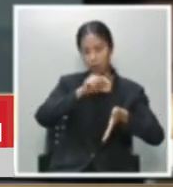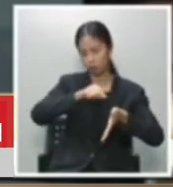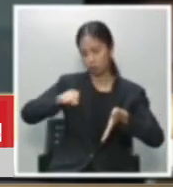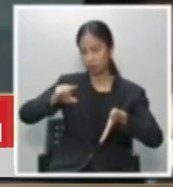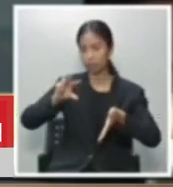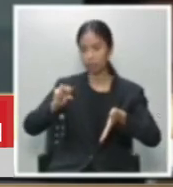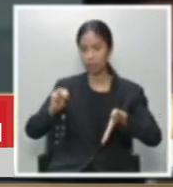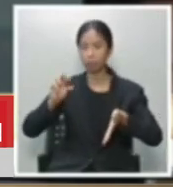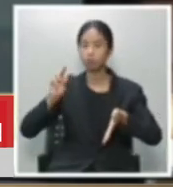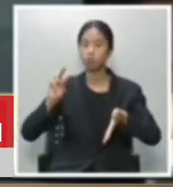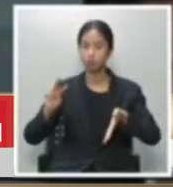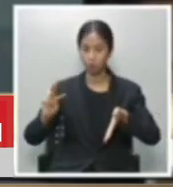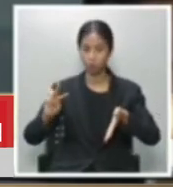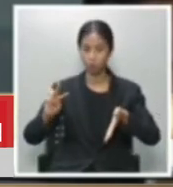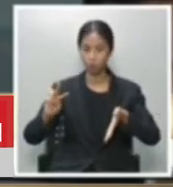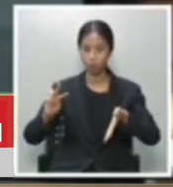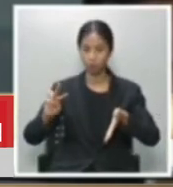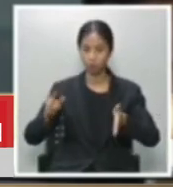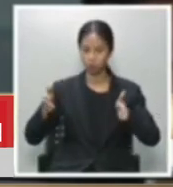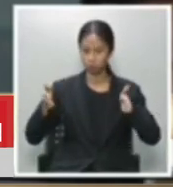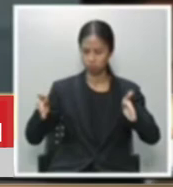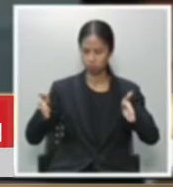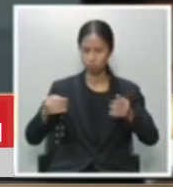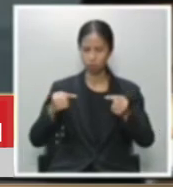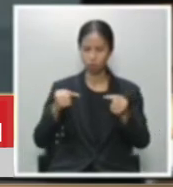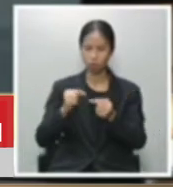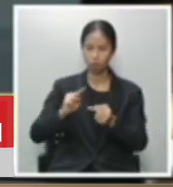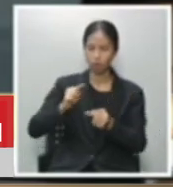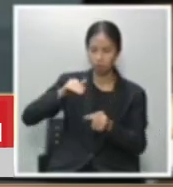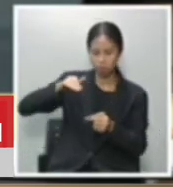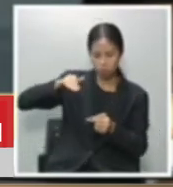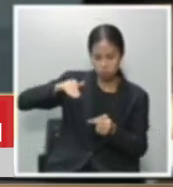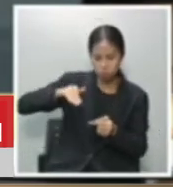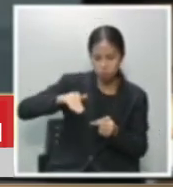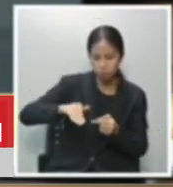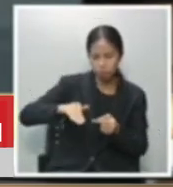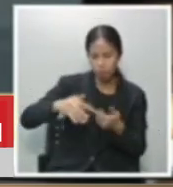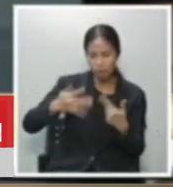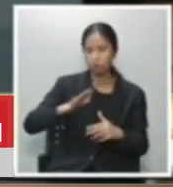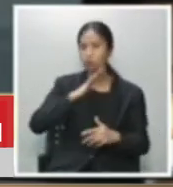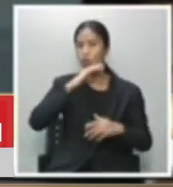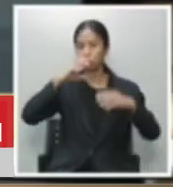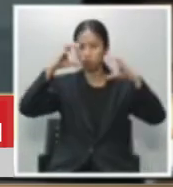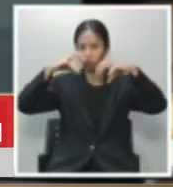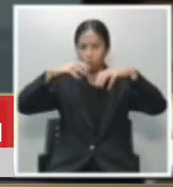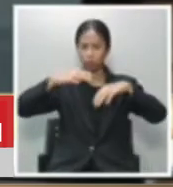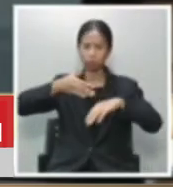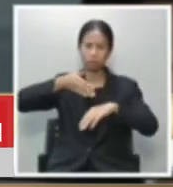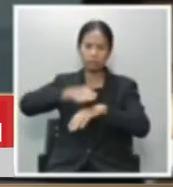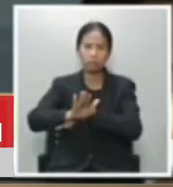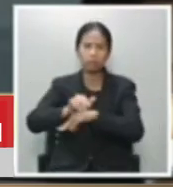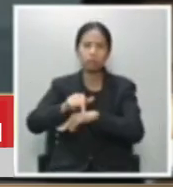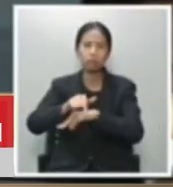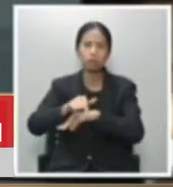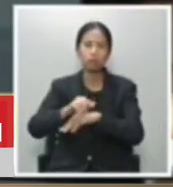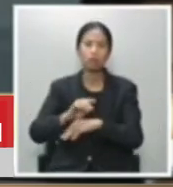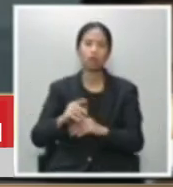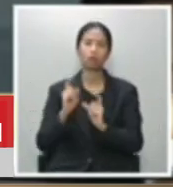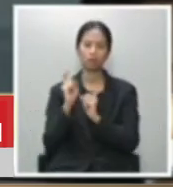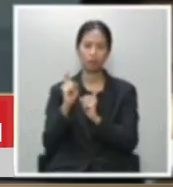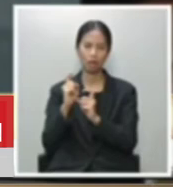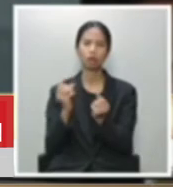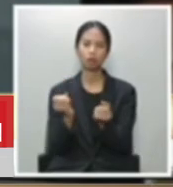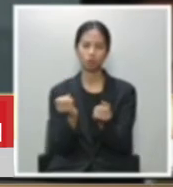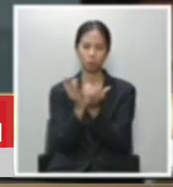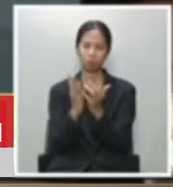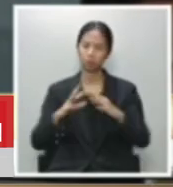ช่วงภูคล้าวซึ่งเป็นทางลงครับถ้ามีฝนตกถนนจะลื่นเป็นอันตรายต่อผู้ใช้ทางแล้วก็มักจะเกิด